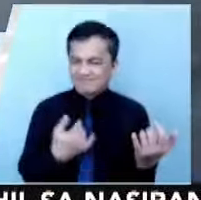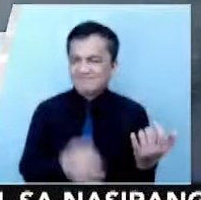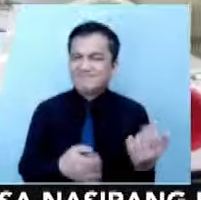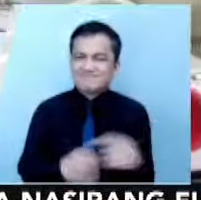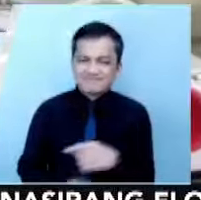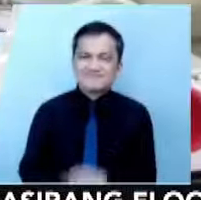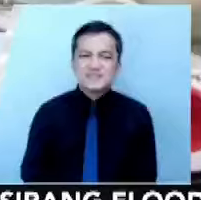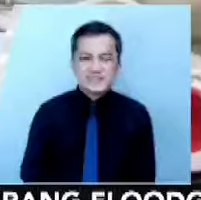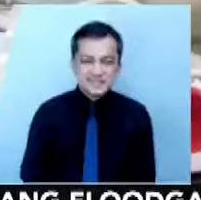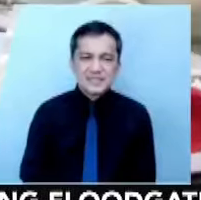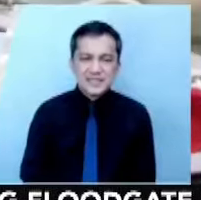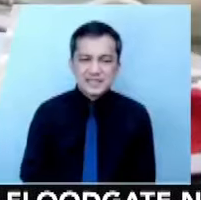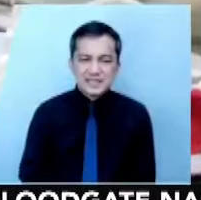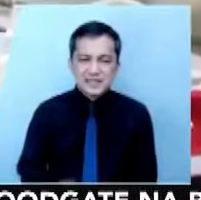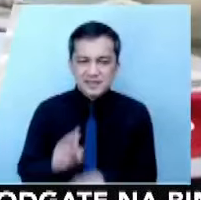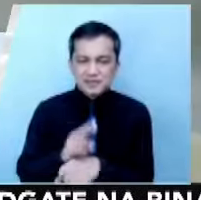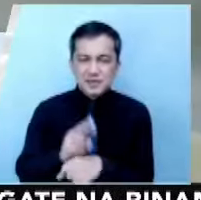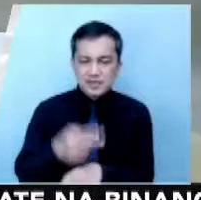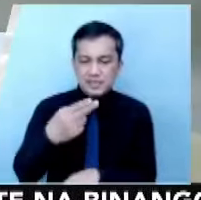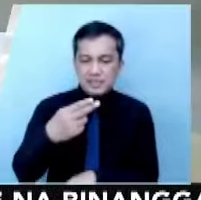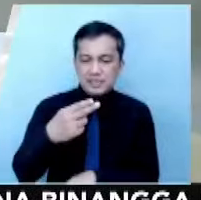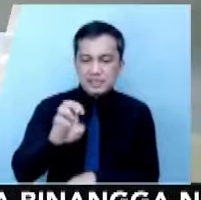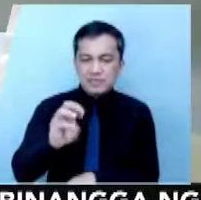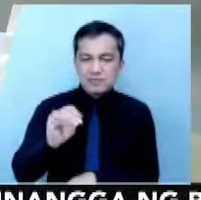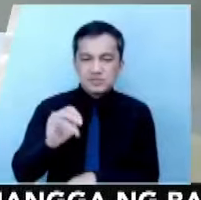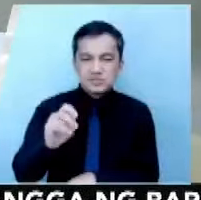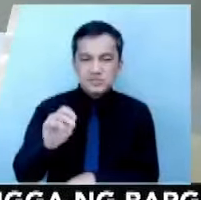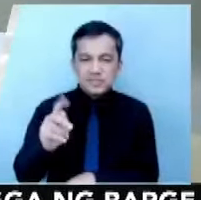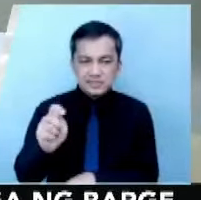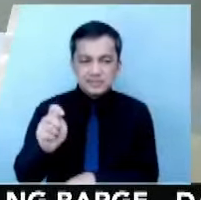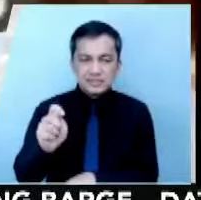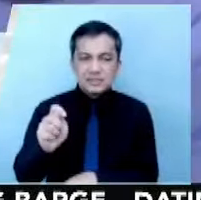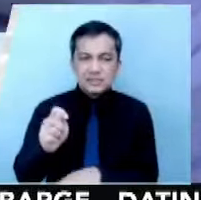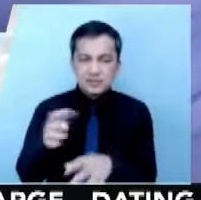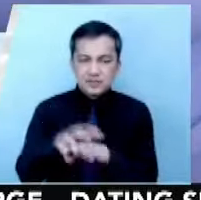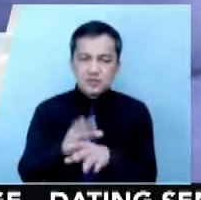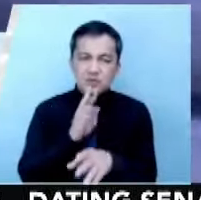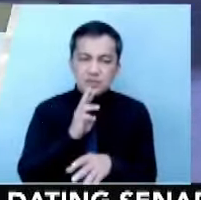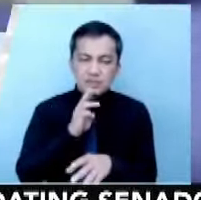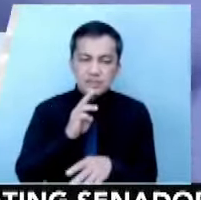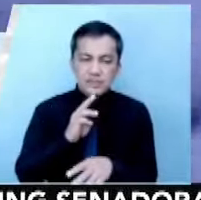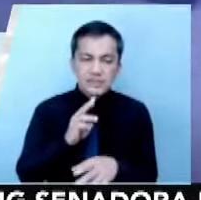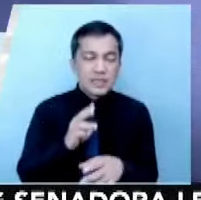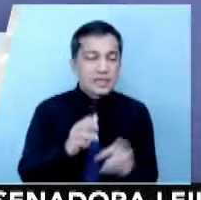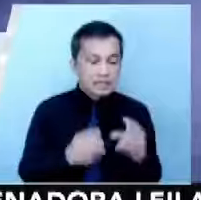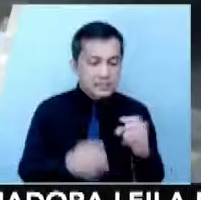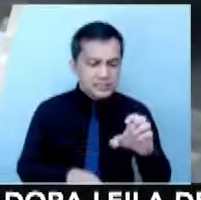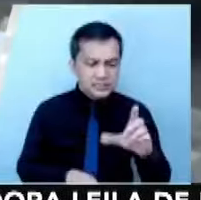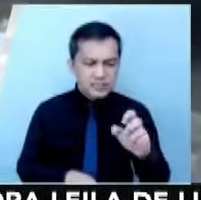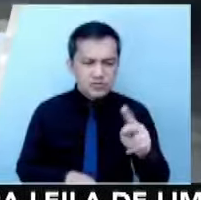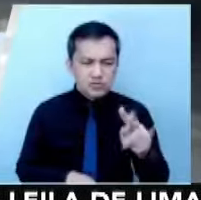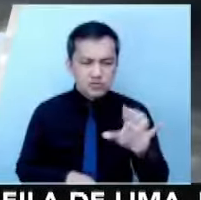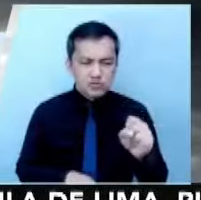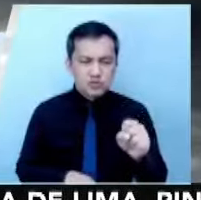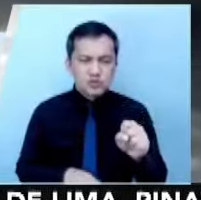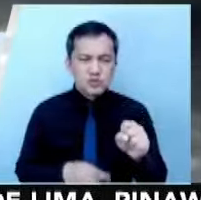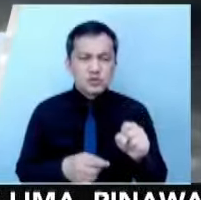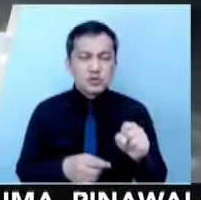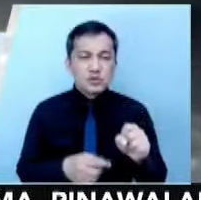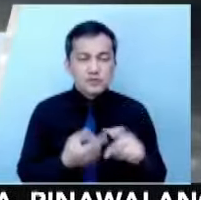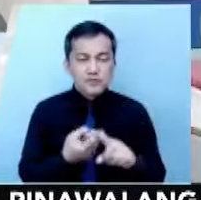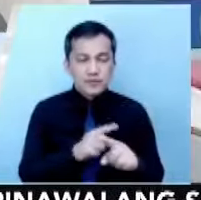Sa paggawa ng hemostat, pinaghalo namin ang tubig at isang uri ng cellulose na nakukuha naman sa mga halaman. Idadaan ito